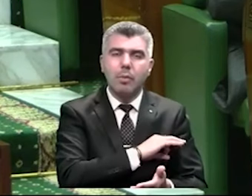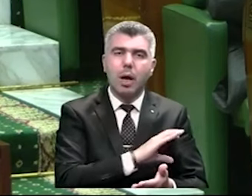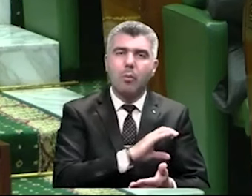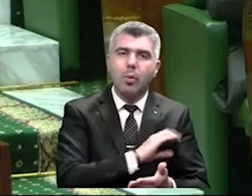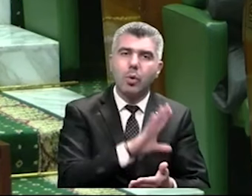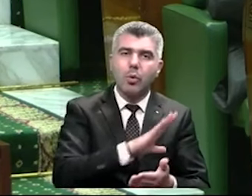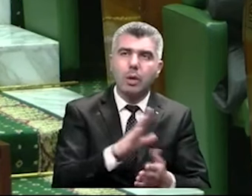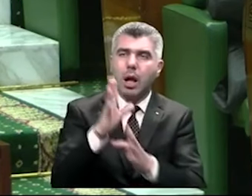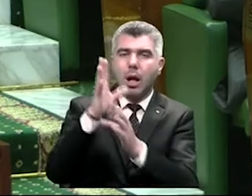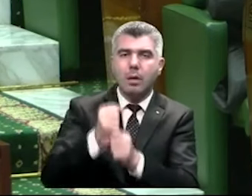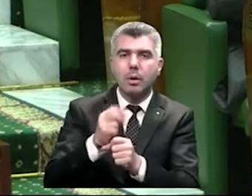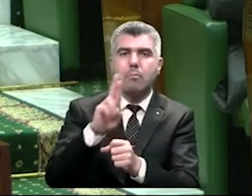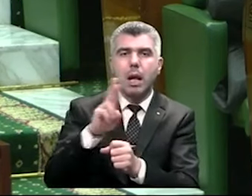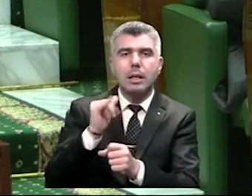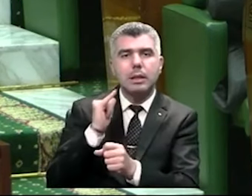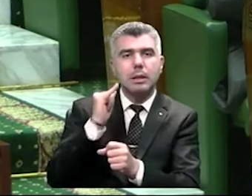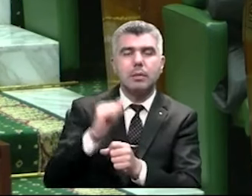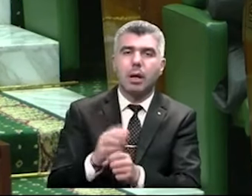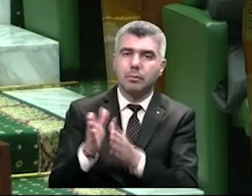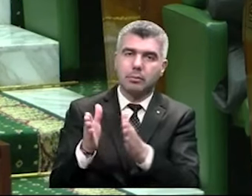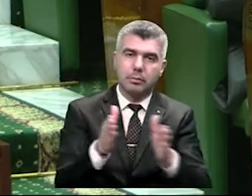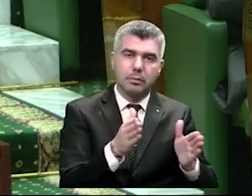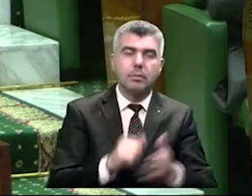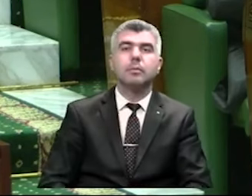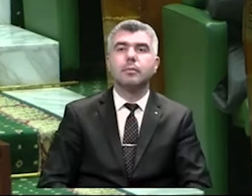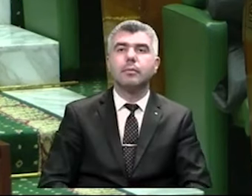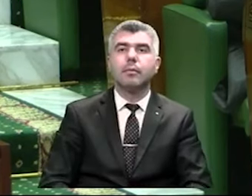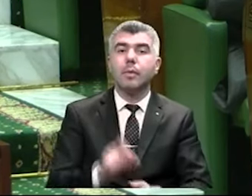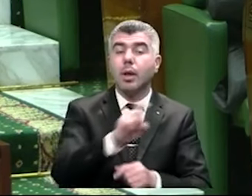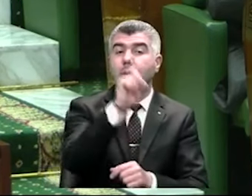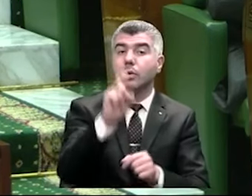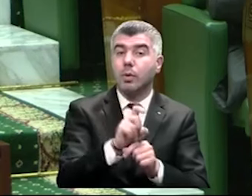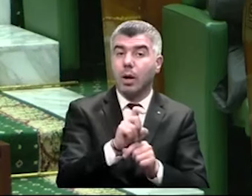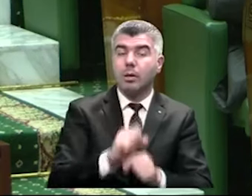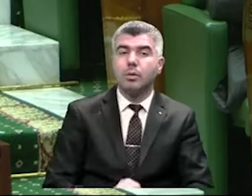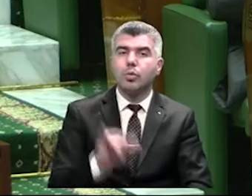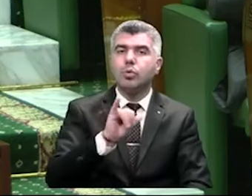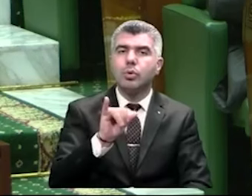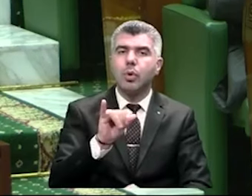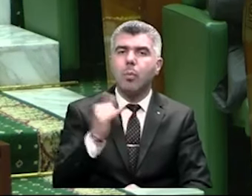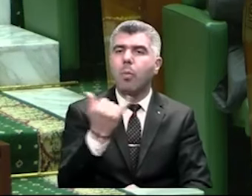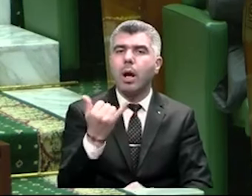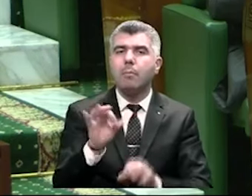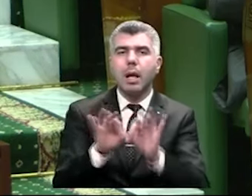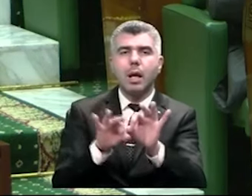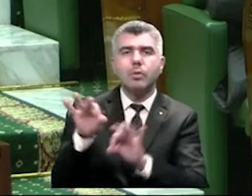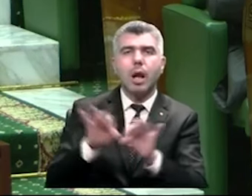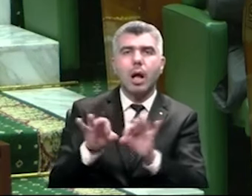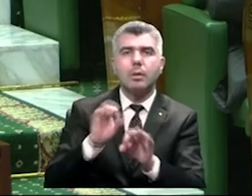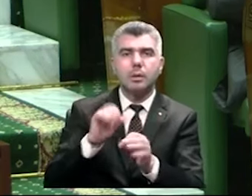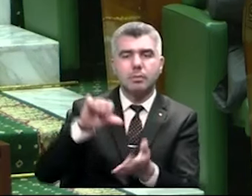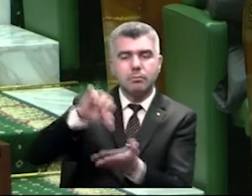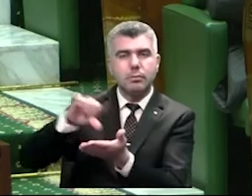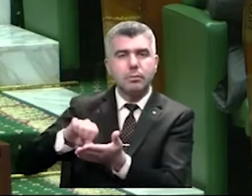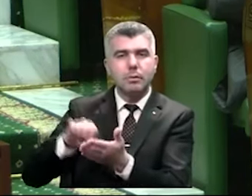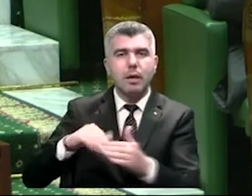يحفظ ملكنا وبلدنا من كل مكروه سؤالنا السيد الوزير المحترم ما اهم الاجراءات اللي غ تقوموا بها من اجل القضاء على نقط